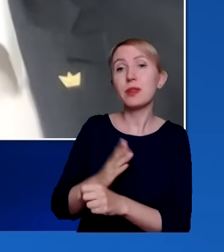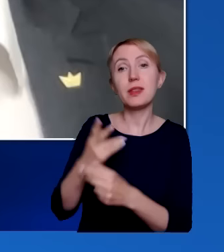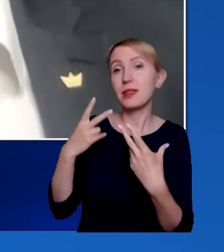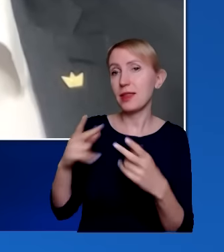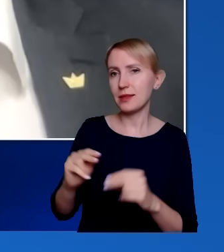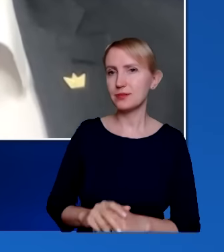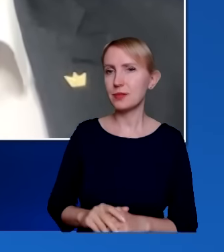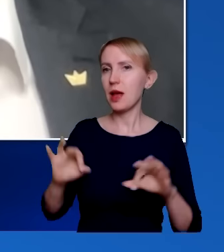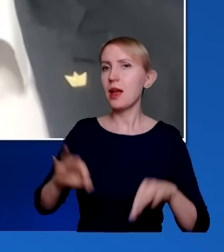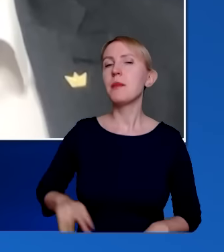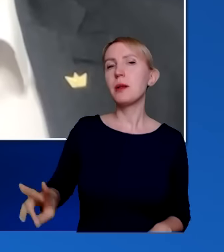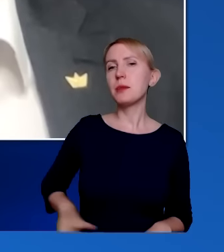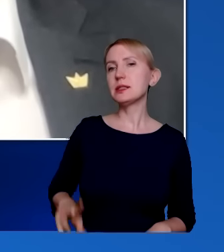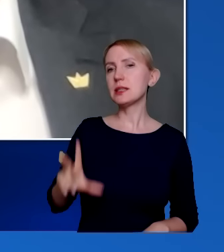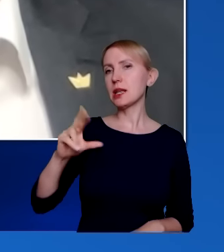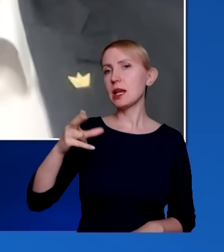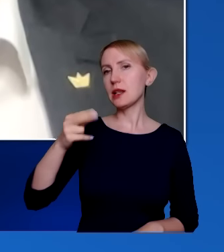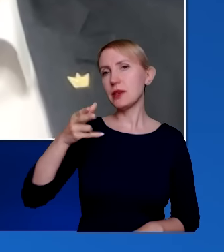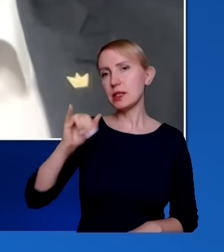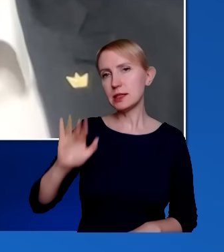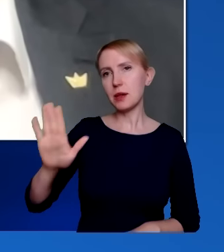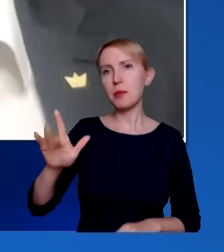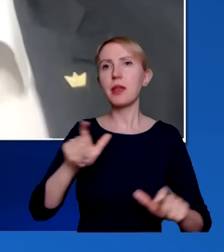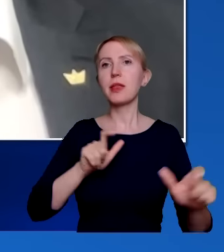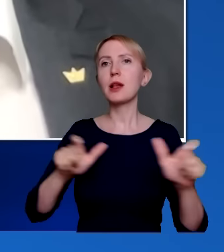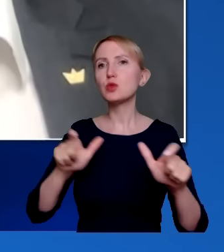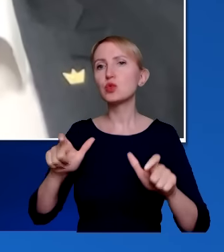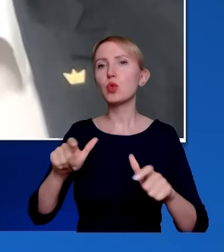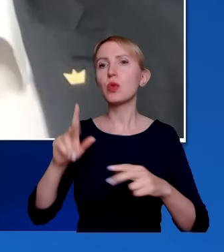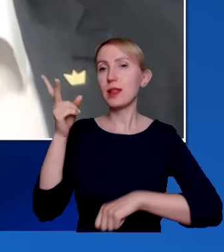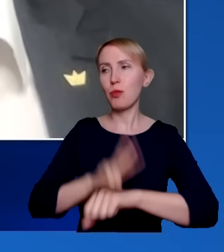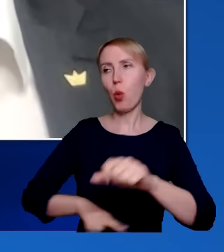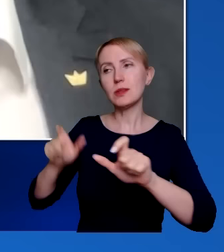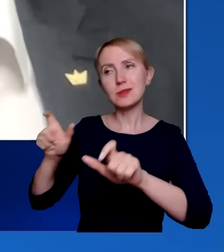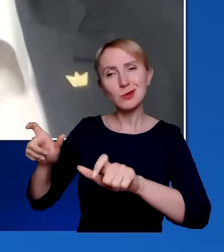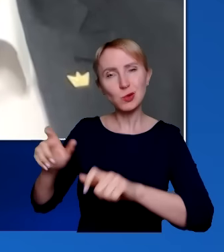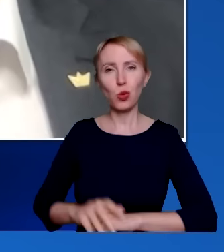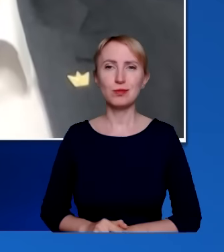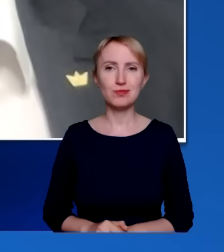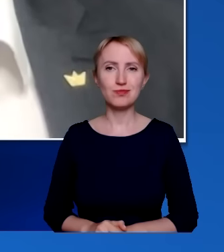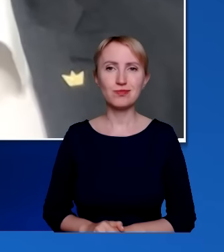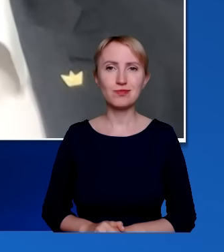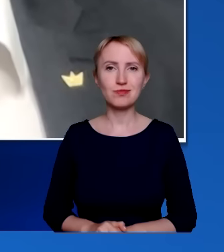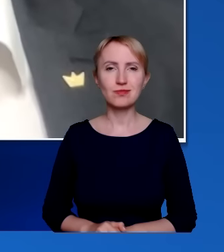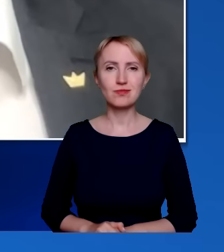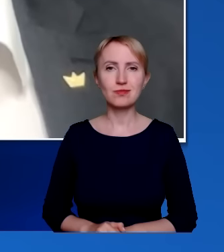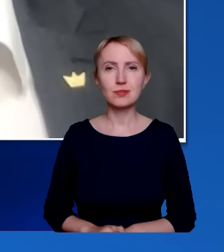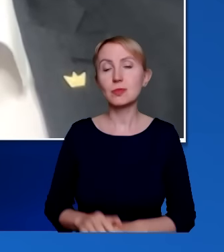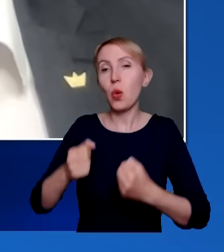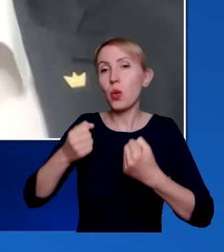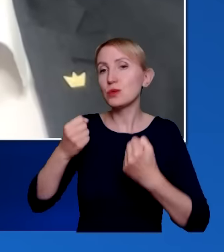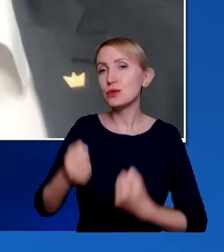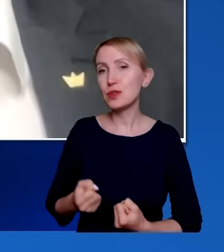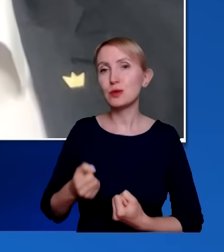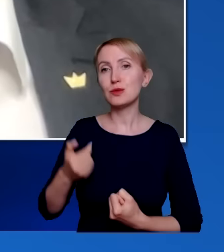minister kierwiński ma przecież nadzór nad nad policją Więc ciężko będzie zeznawać